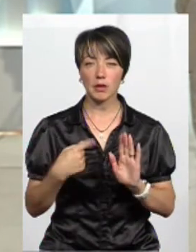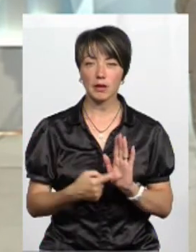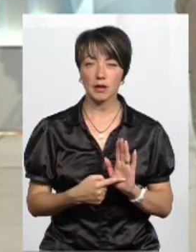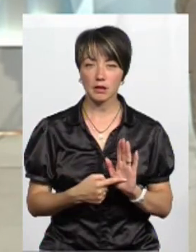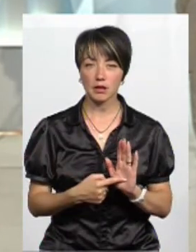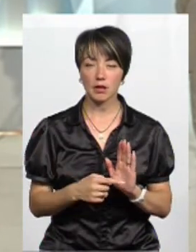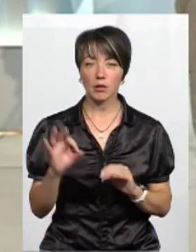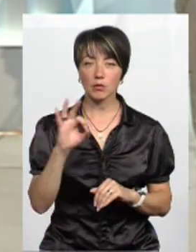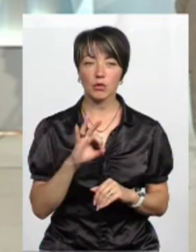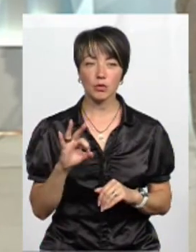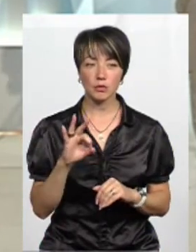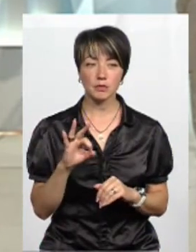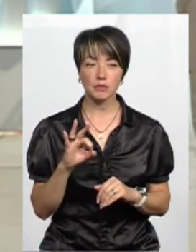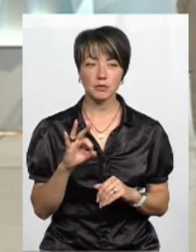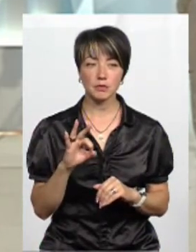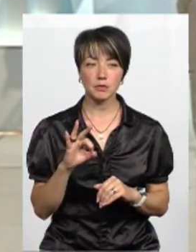щодо...